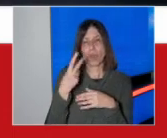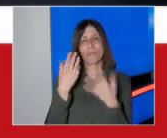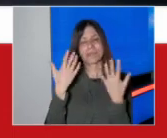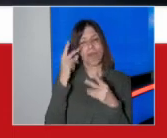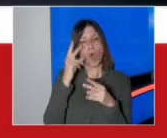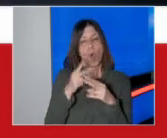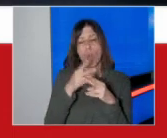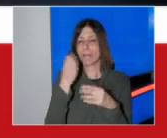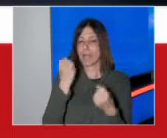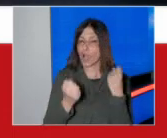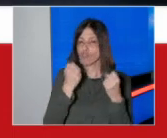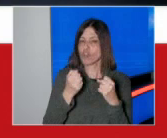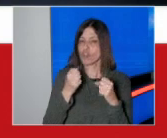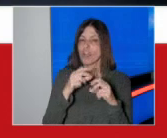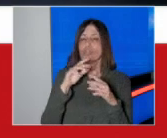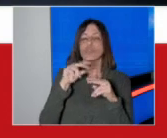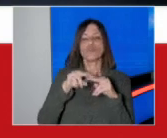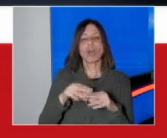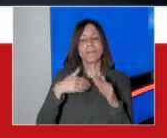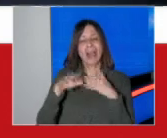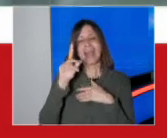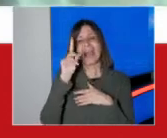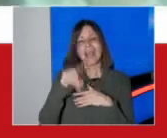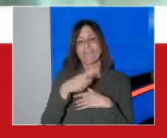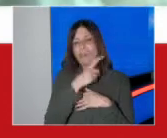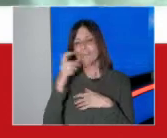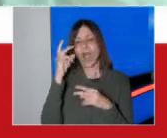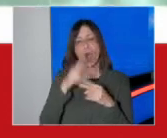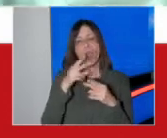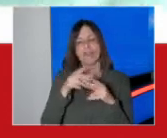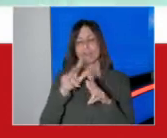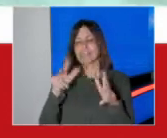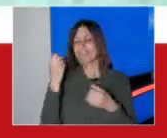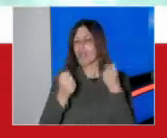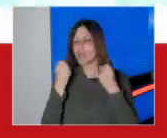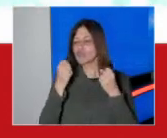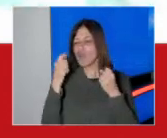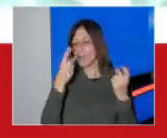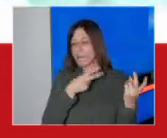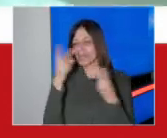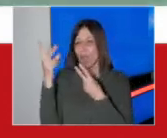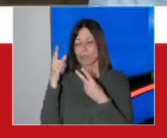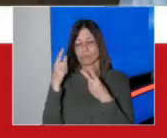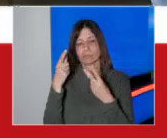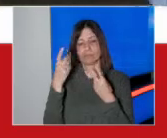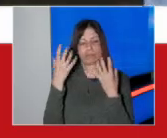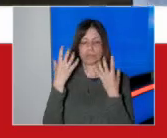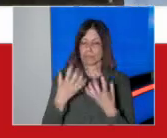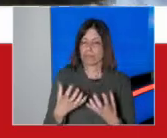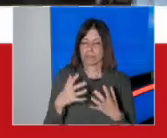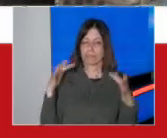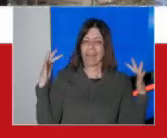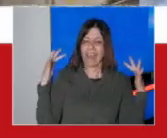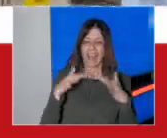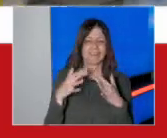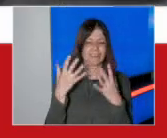קשה, שנותר מעל ה-1,100 חולים במצב קשה בבתי החולים, זאת מעמסה אדירה.